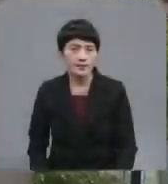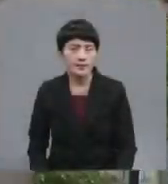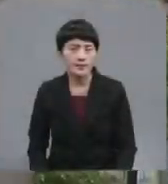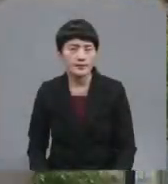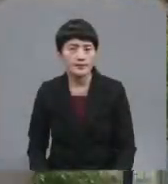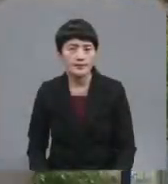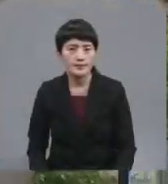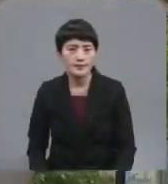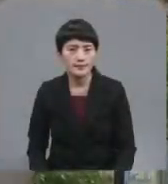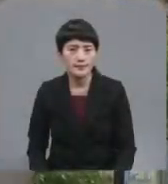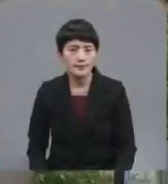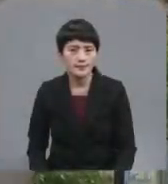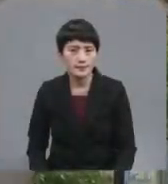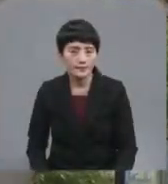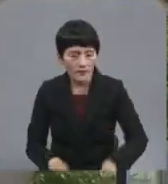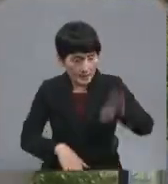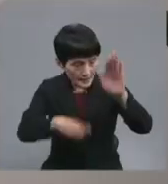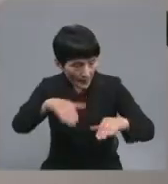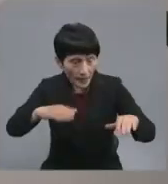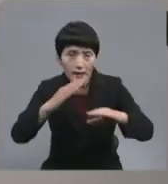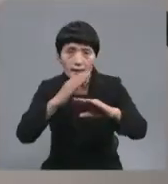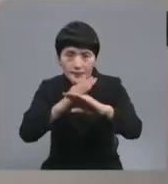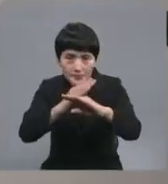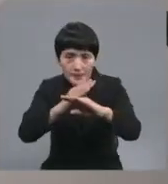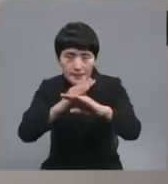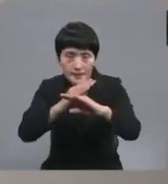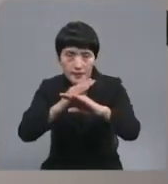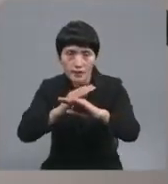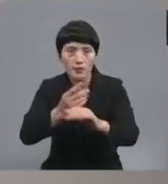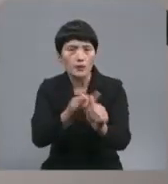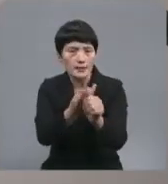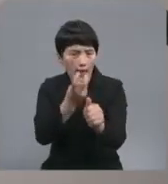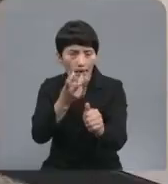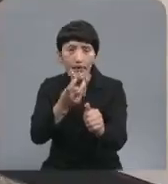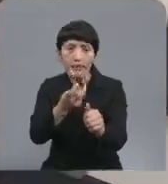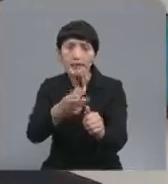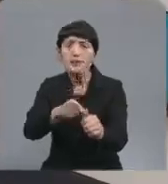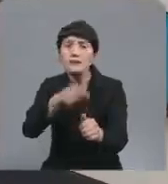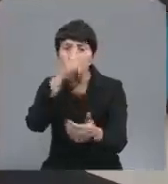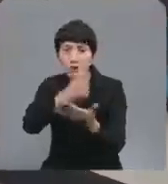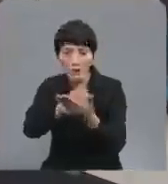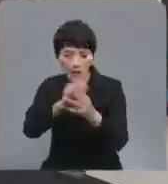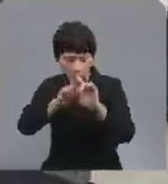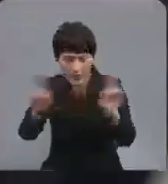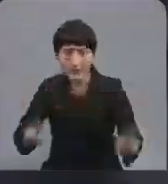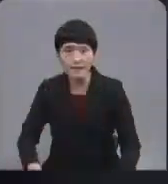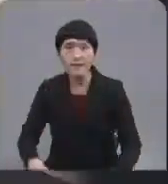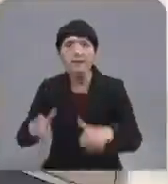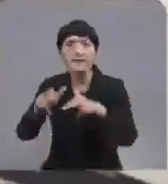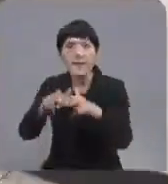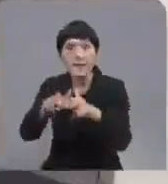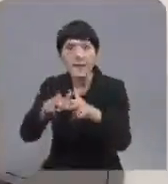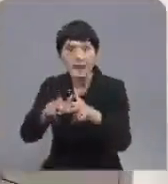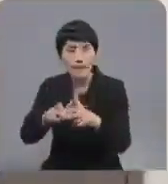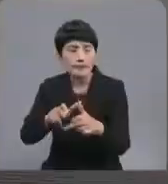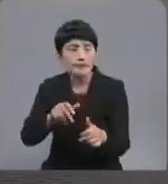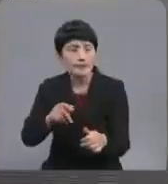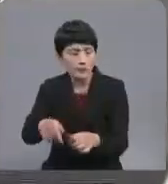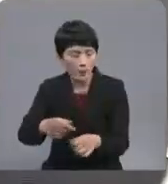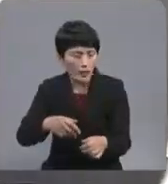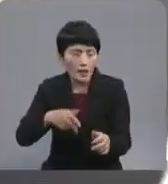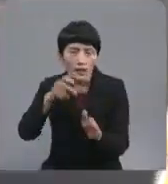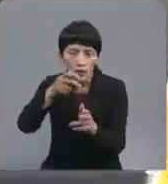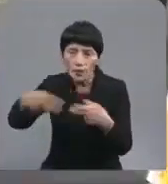دعت لجنه حقوق الانسان الوطنيه في كوريا الجنوبيه الحكومه الى الالتزام بتوصيات مجلس